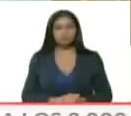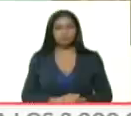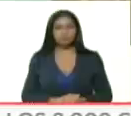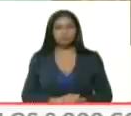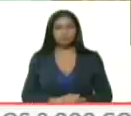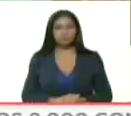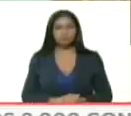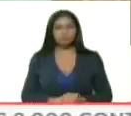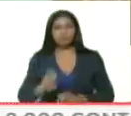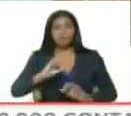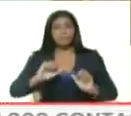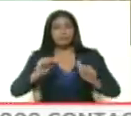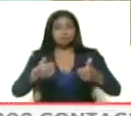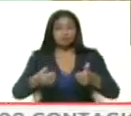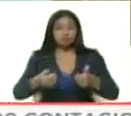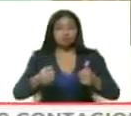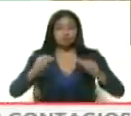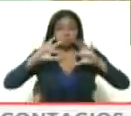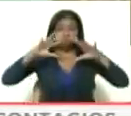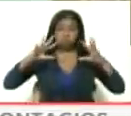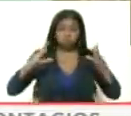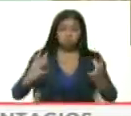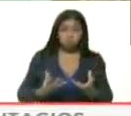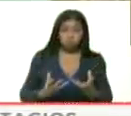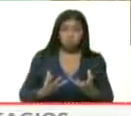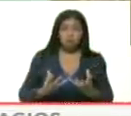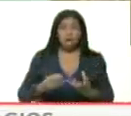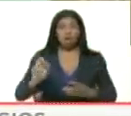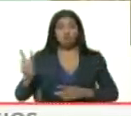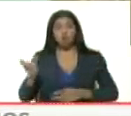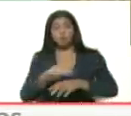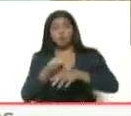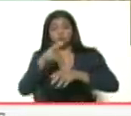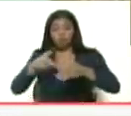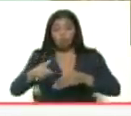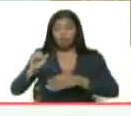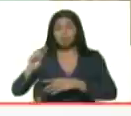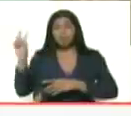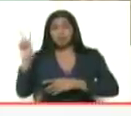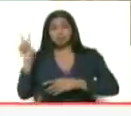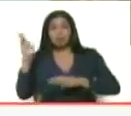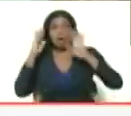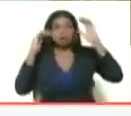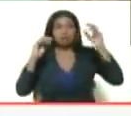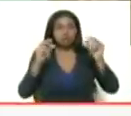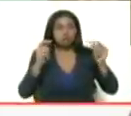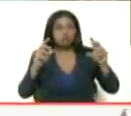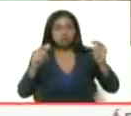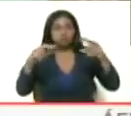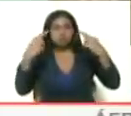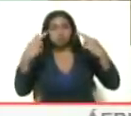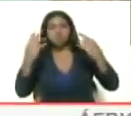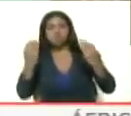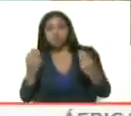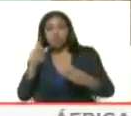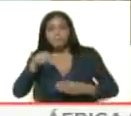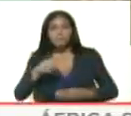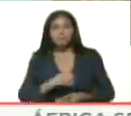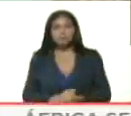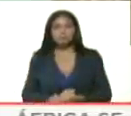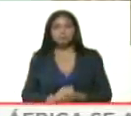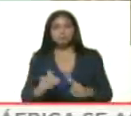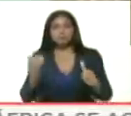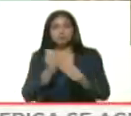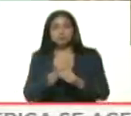疫情开始以来，美方政府高度重视，采取有力措施，阻止疫情的蔓延。Desde el inicio de la pandemia, el gobierno de Venezuela presta mucha atención y toma como